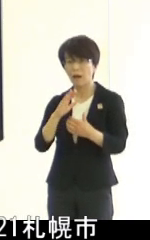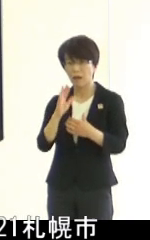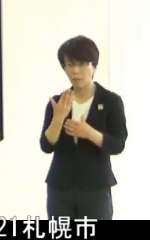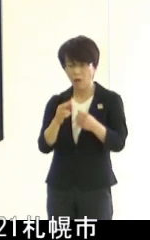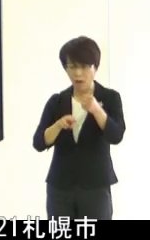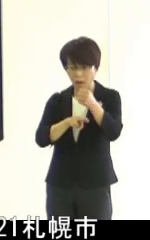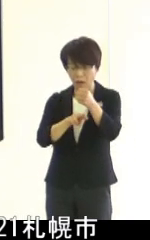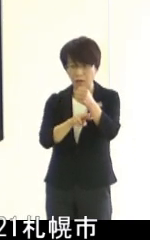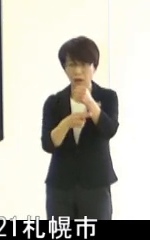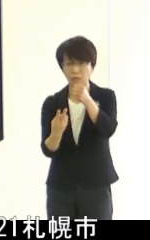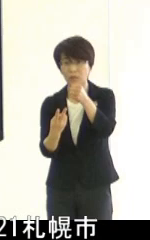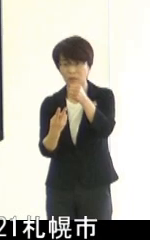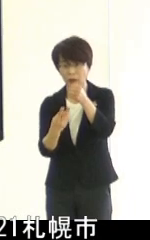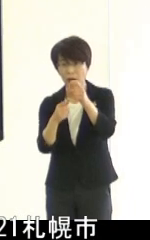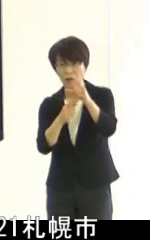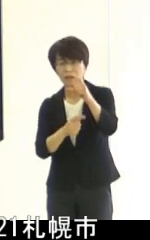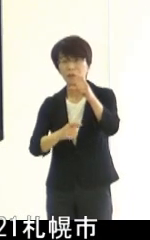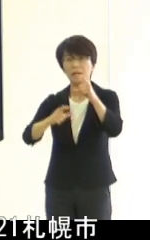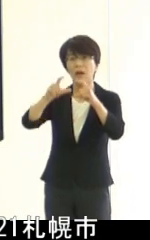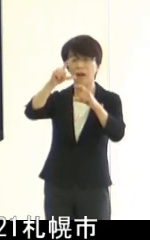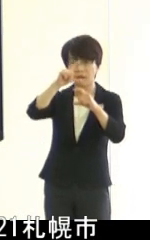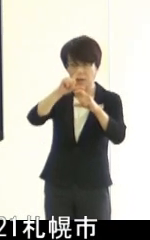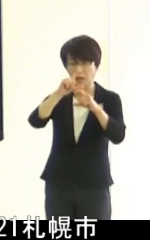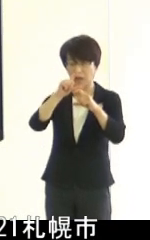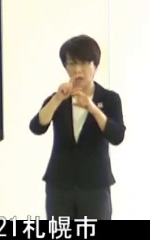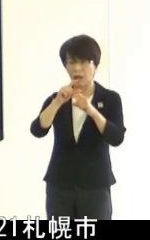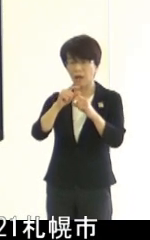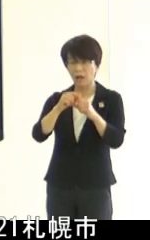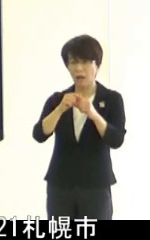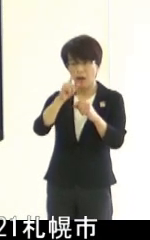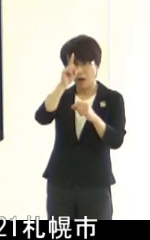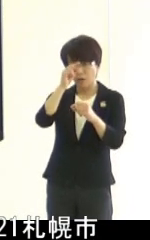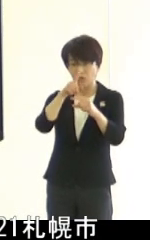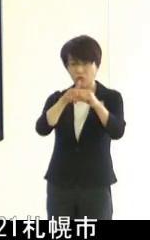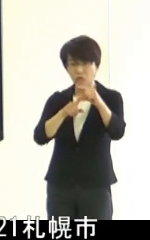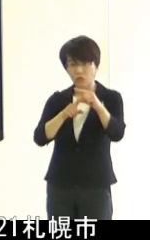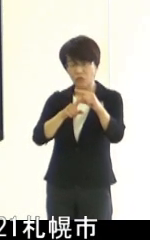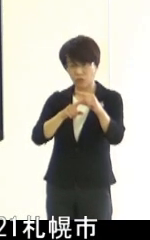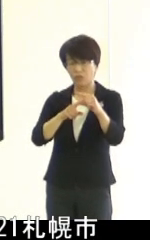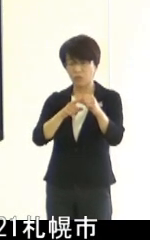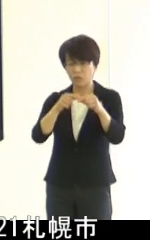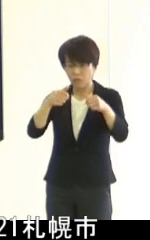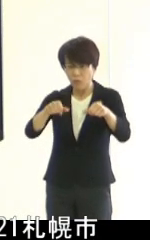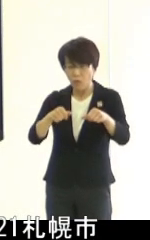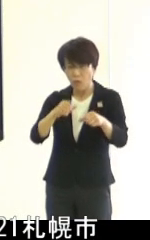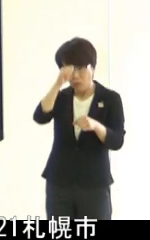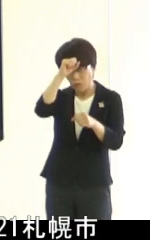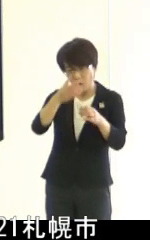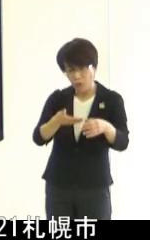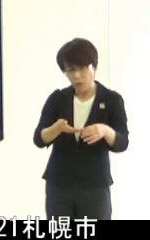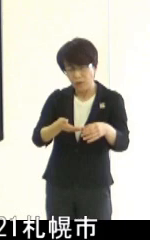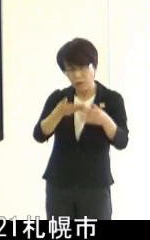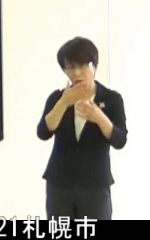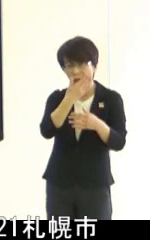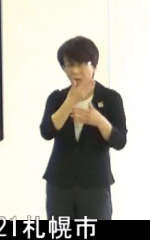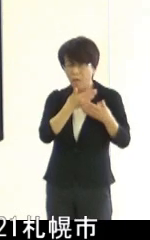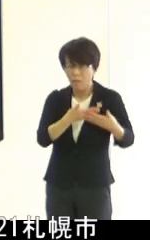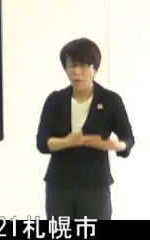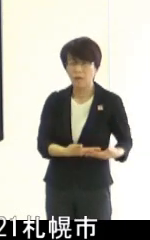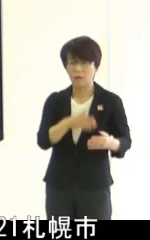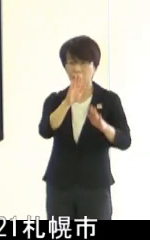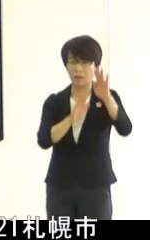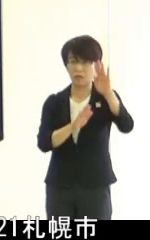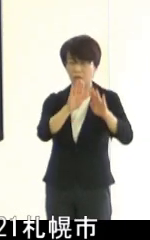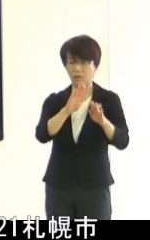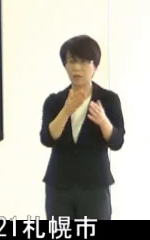さらに今のところの数字で見ますと中朝勝以上になる可能性があるということでより注意をしていかなけれ